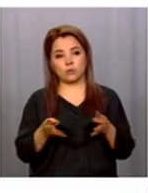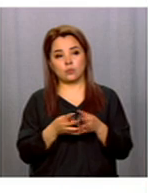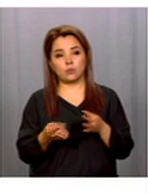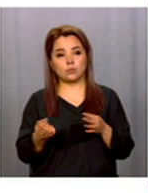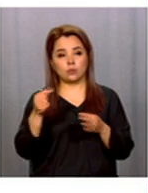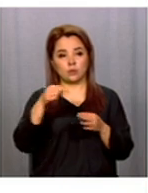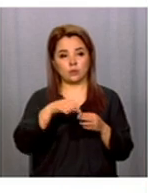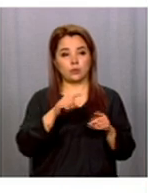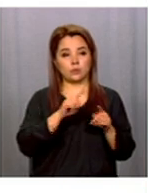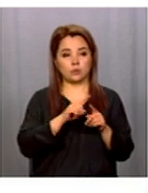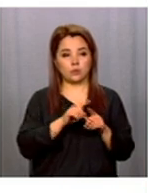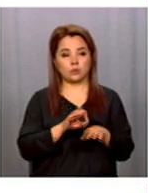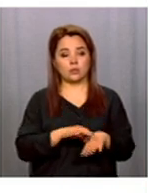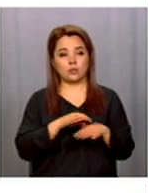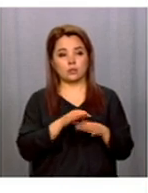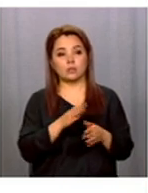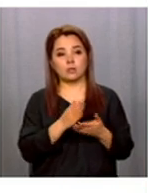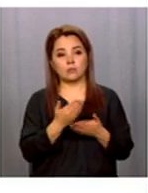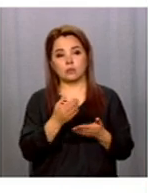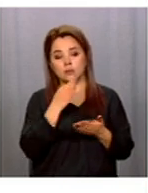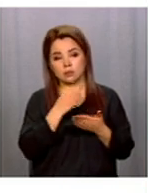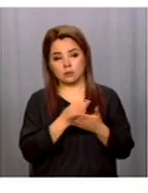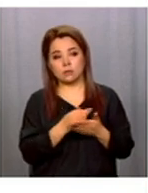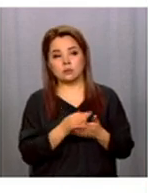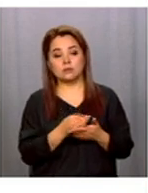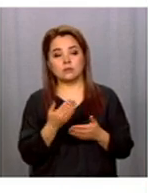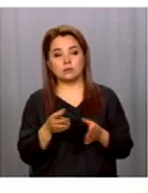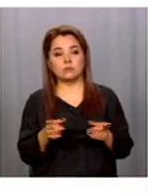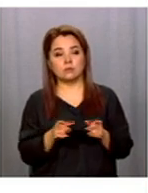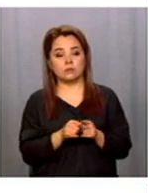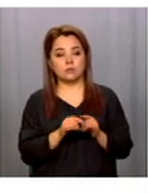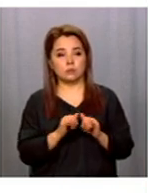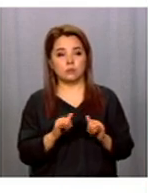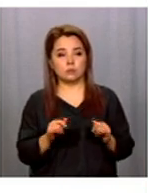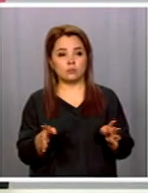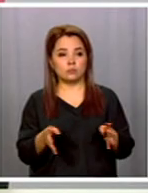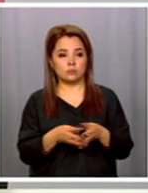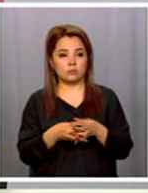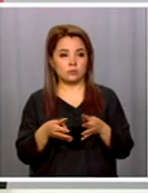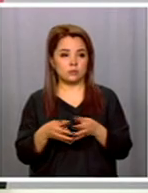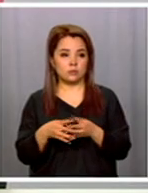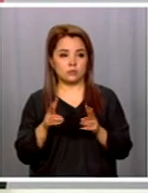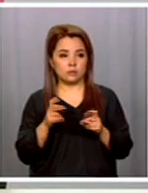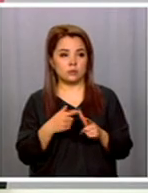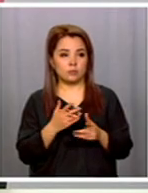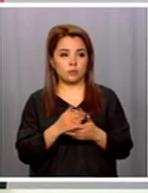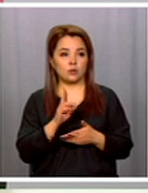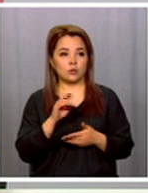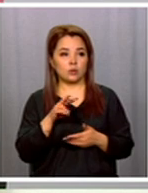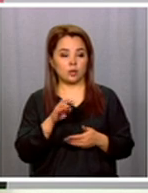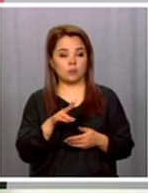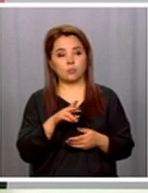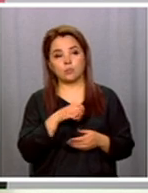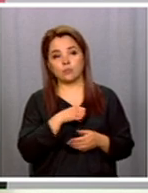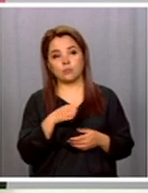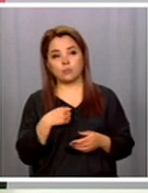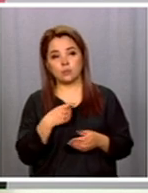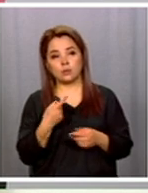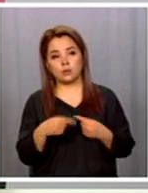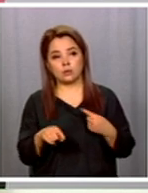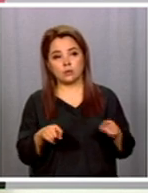ұрықтану жүрген кезін бұлны жынысты көбею кезеңі деп атайды. Көкек мүгінің басқа мүктерден